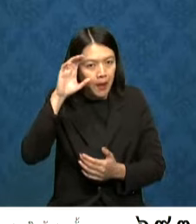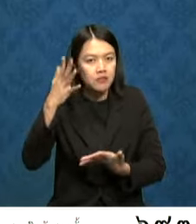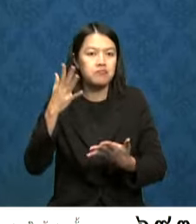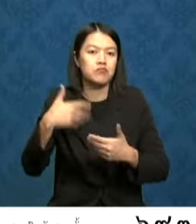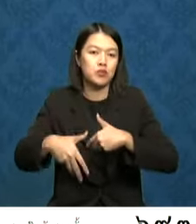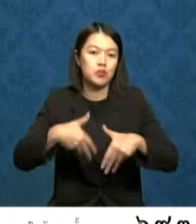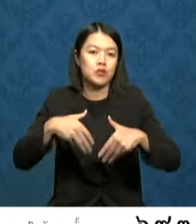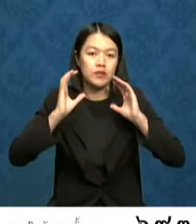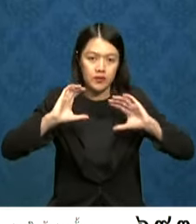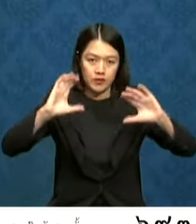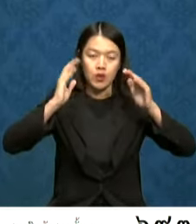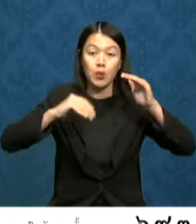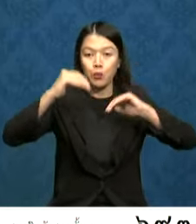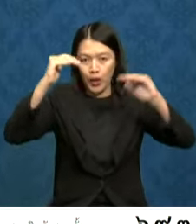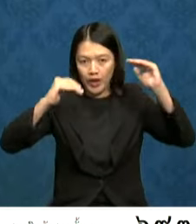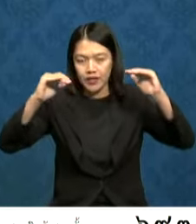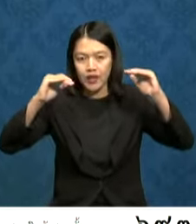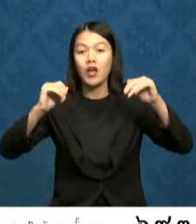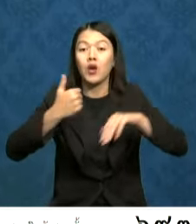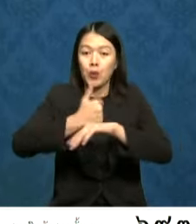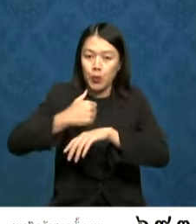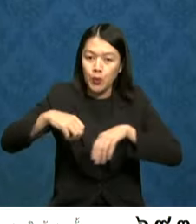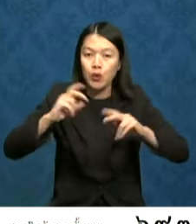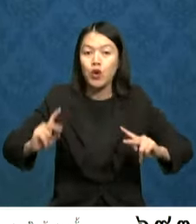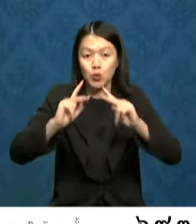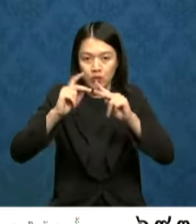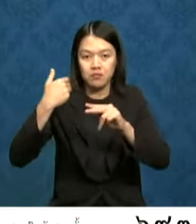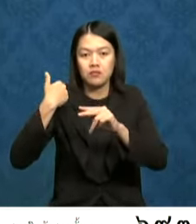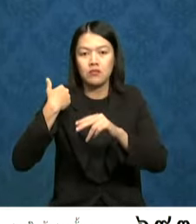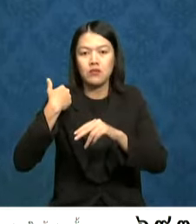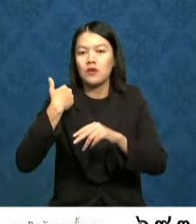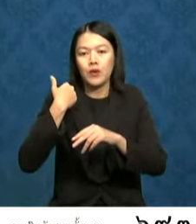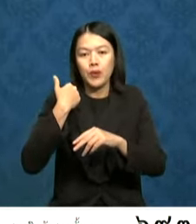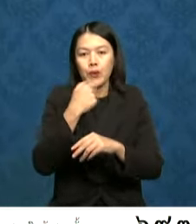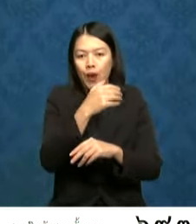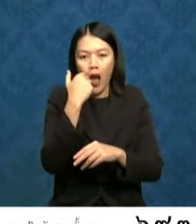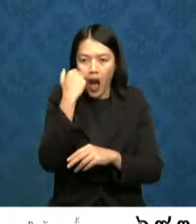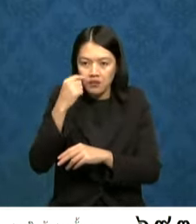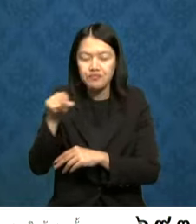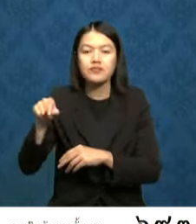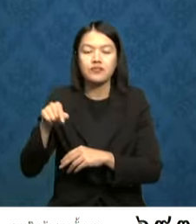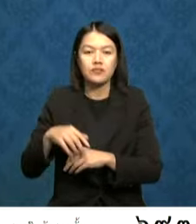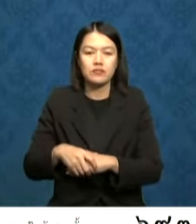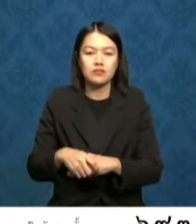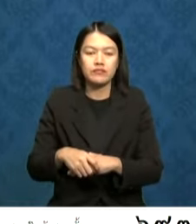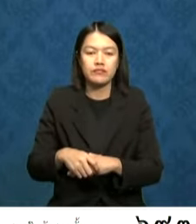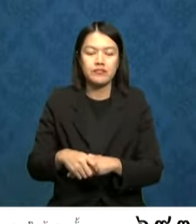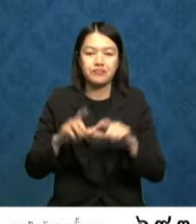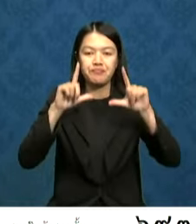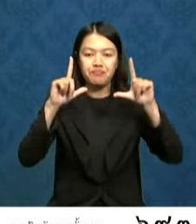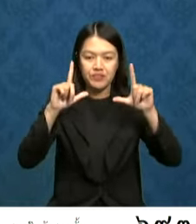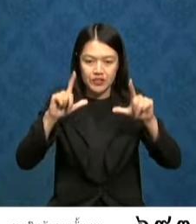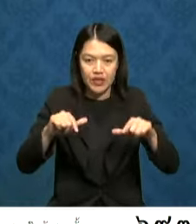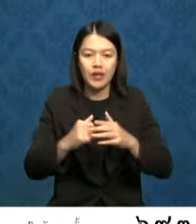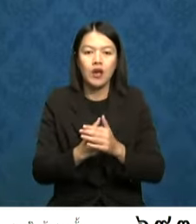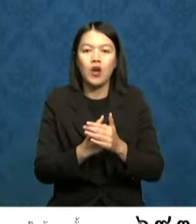คะข้าราชการผู้หลักผู้ใหญ่นะคะผู้บริหารในกระทรวงใหญ่ๆเสียผู้เสียคนกันหมดค่ะเพราะว่าค้าความที่ต้องออกมา